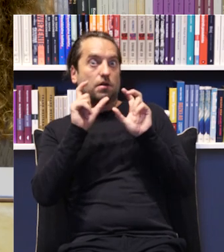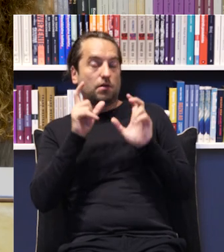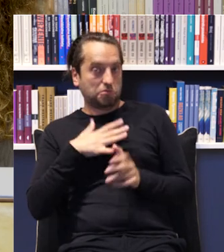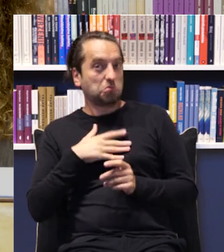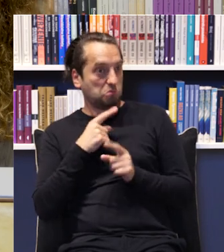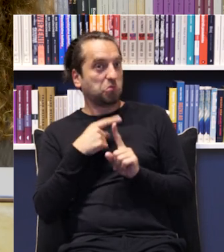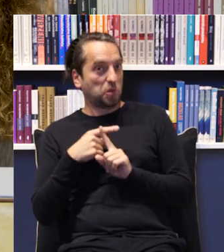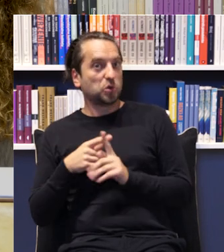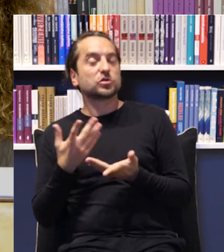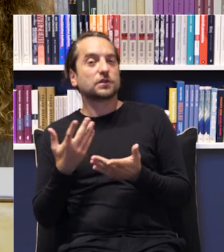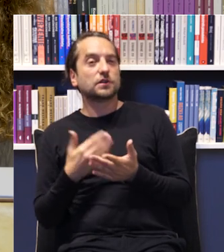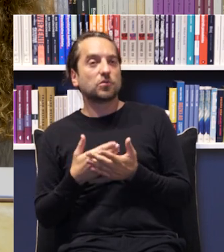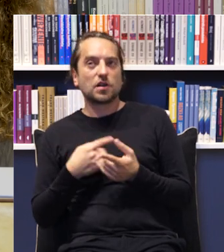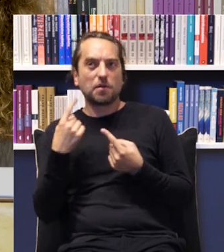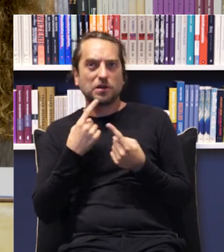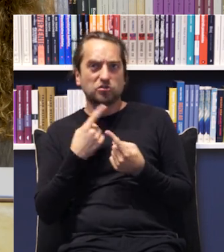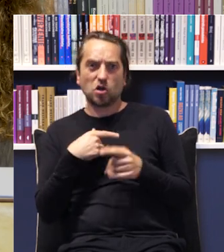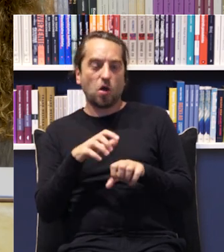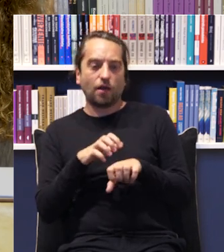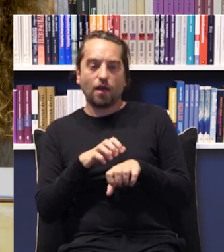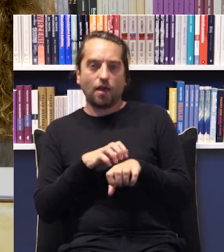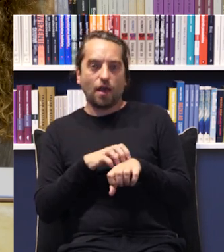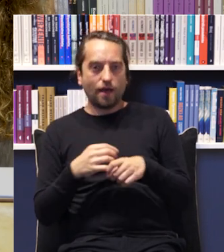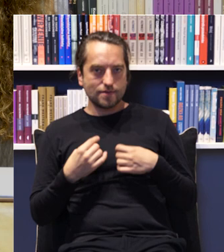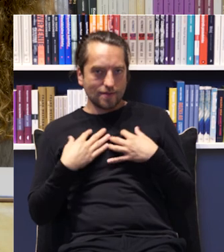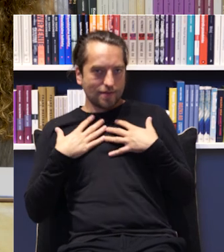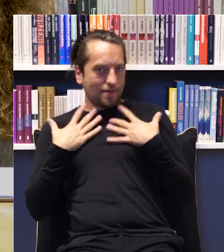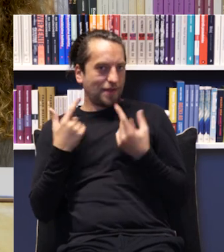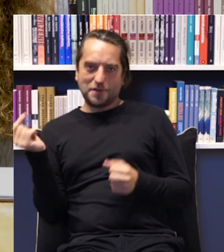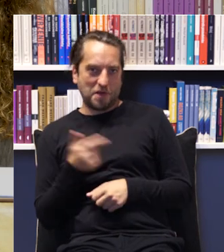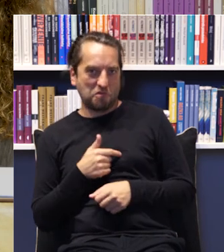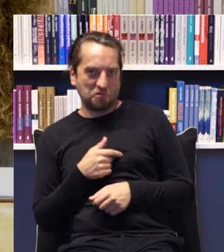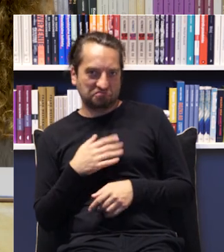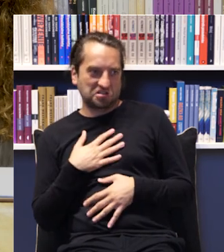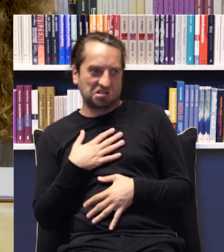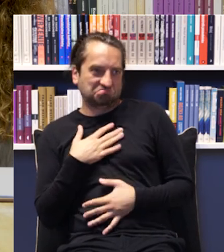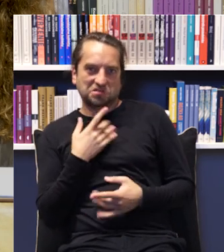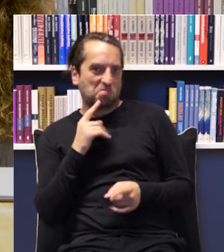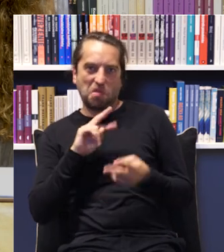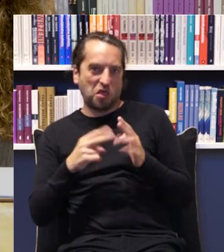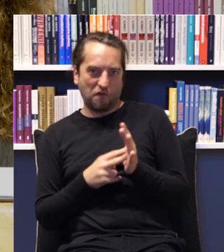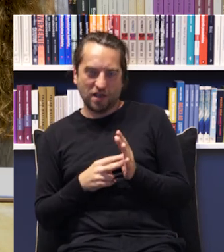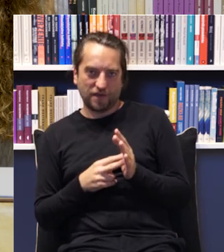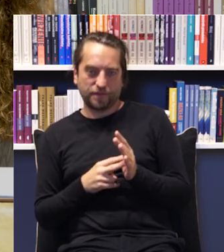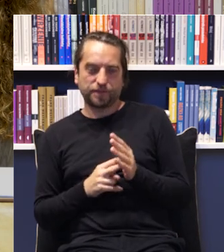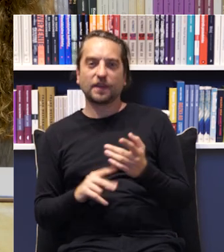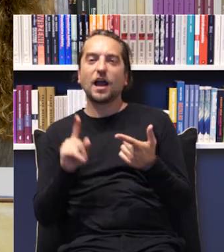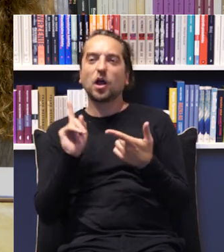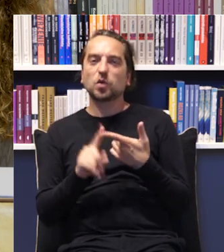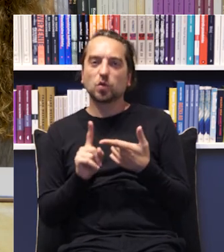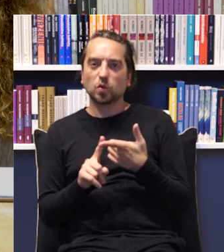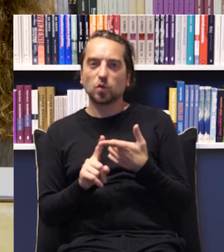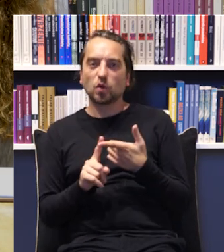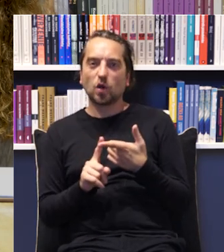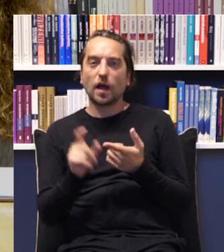myślą, żeby to było podniecające. Mi to w ogóle nie prześwietlało. A druga, no to jest, tak, mamy